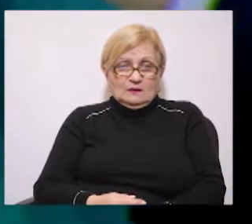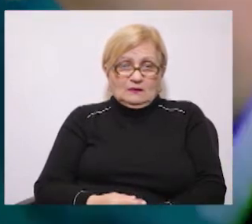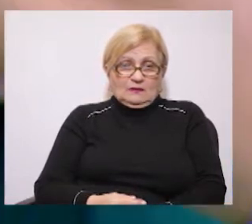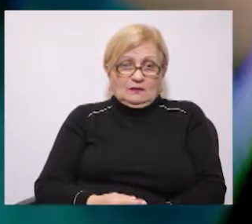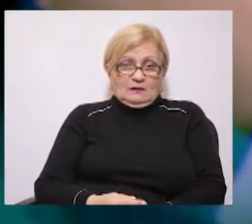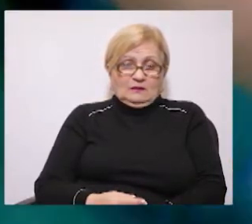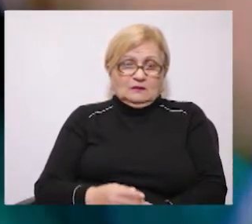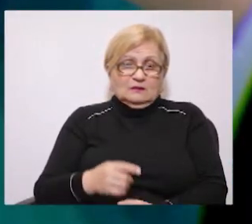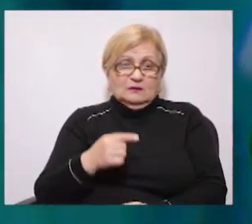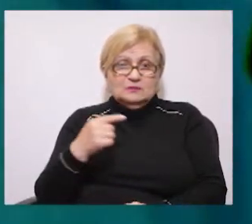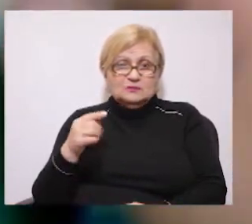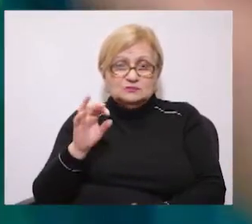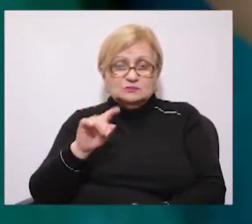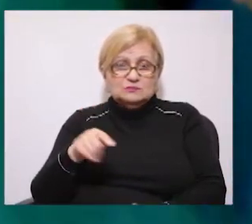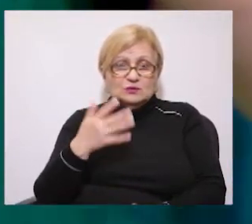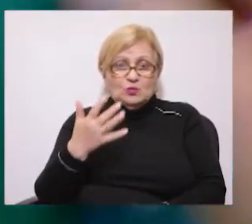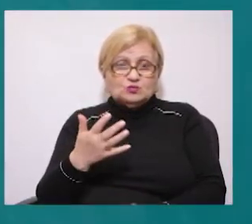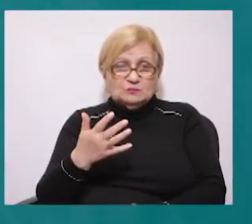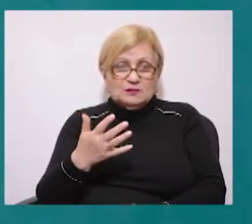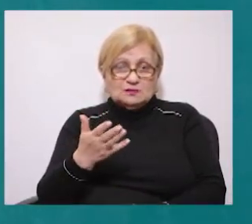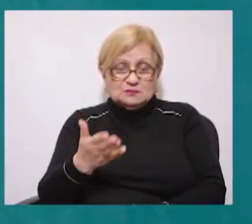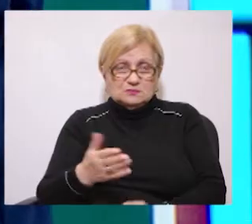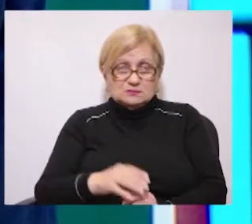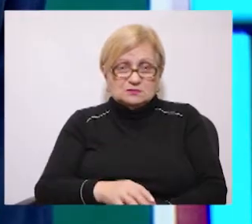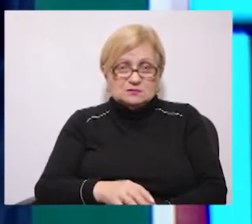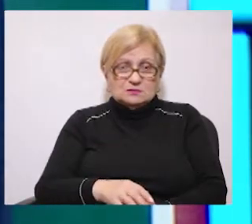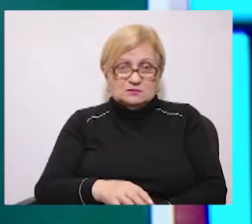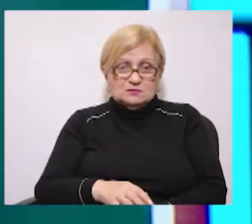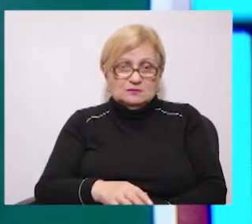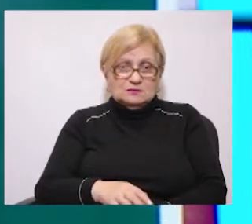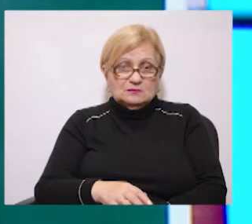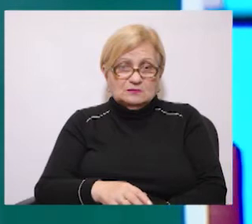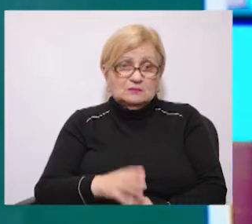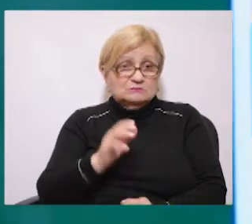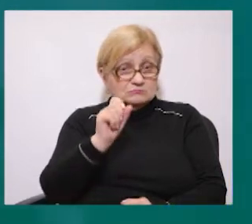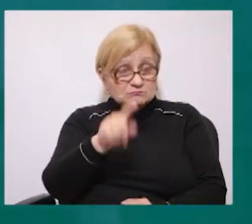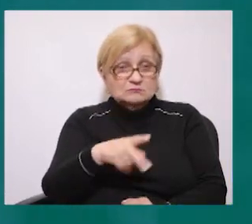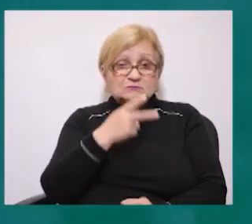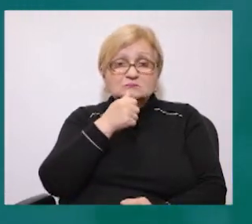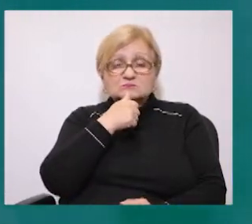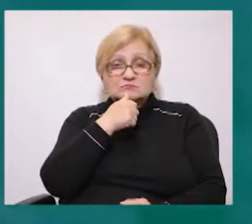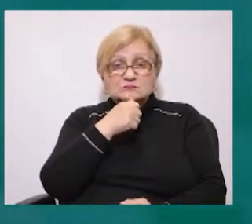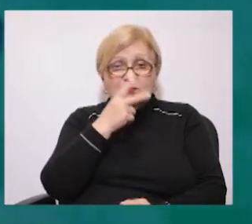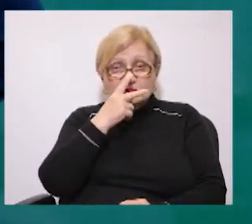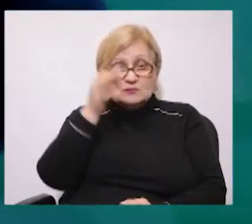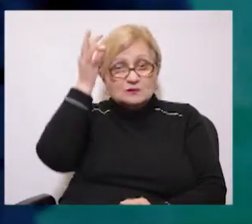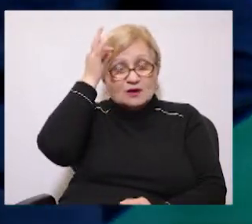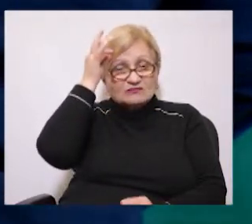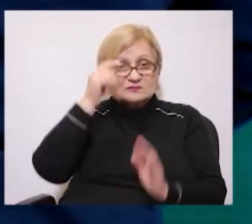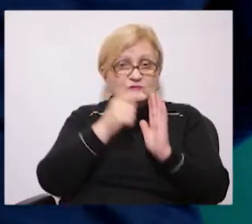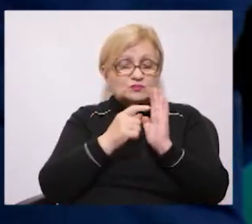მინუს 0.5. ა ბატონო, არის ეგეთი დავალებაც და გავაკეთოთ, გავიხსენოთ